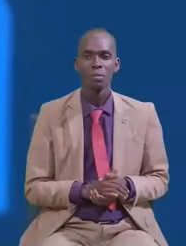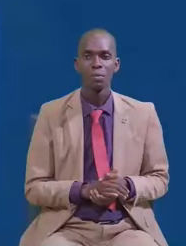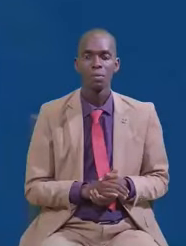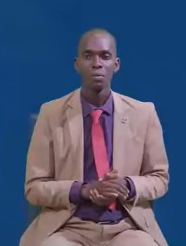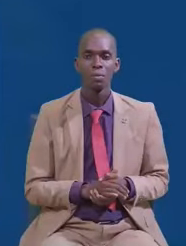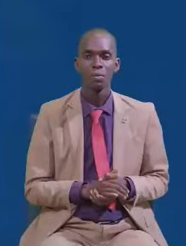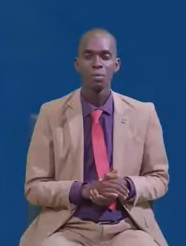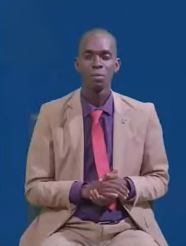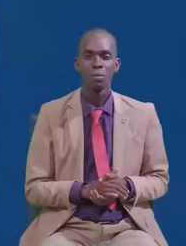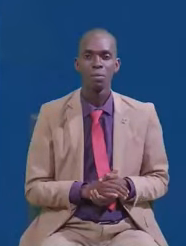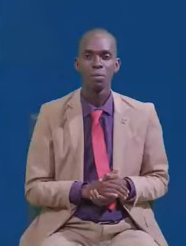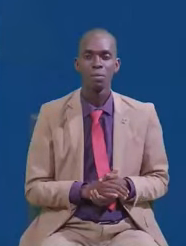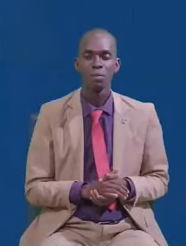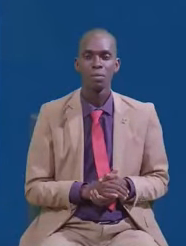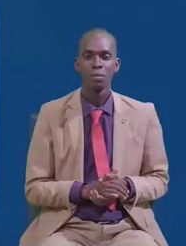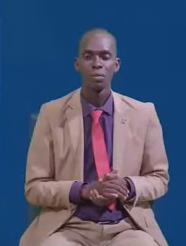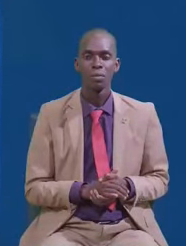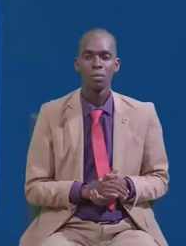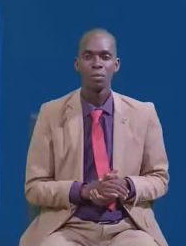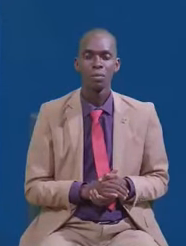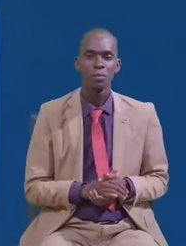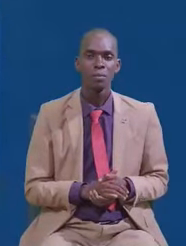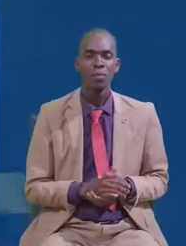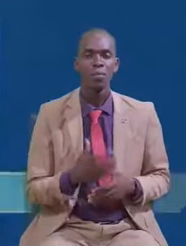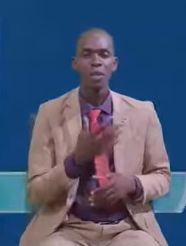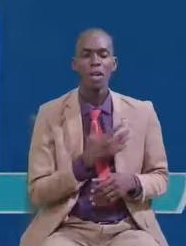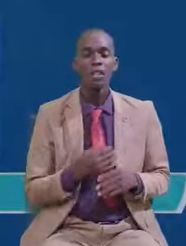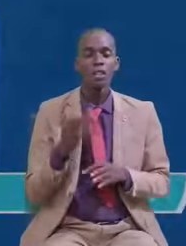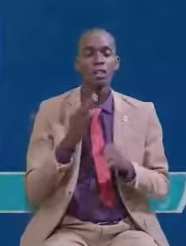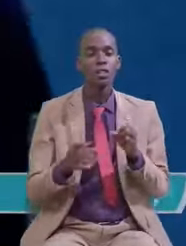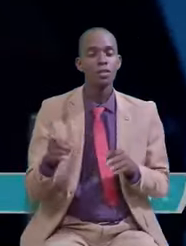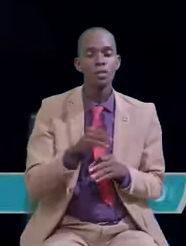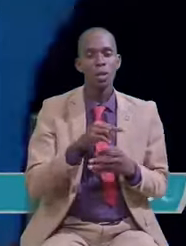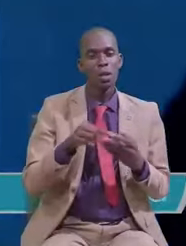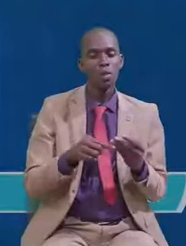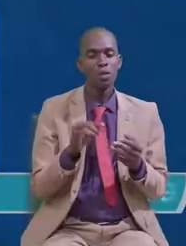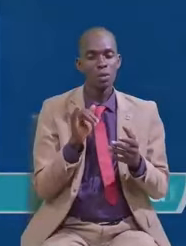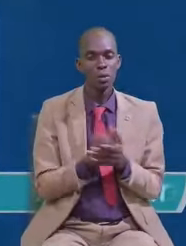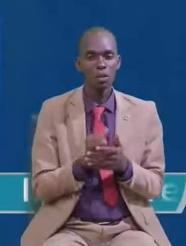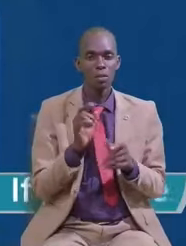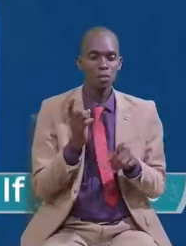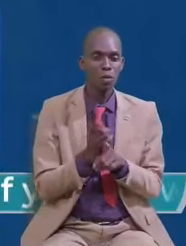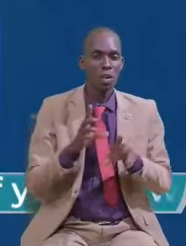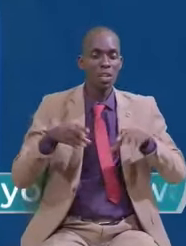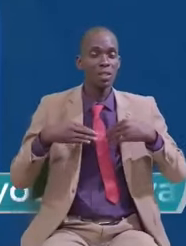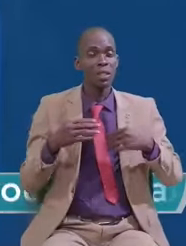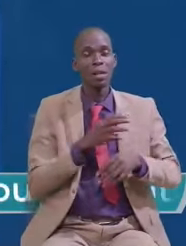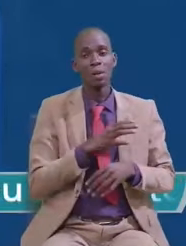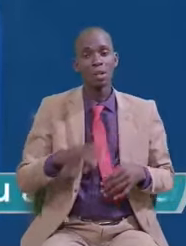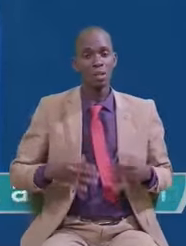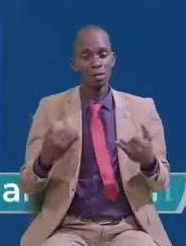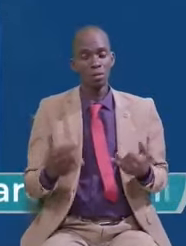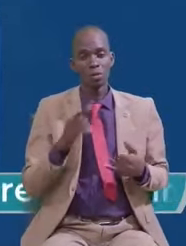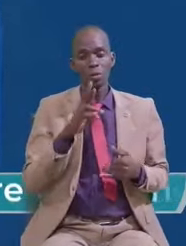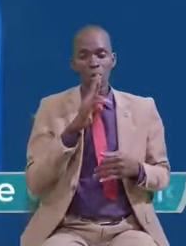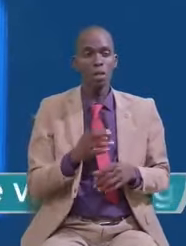If you are one of those that believe, are you indicated you're giving your life to Christ? Vous êtes l'un de ceux qui ont cru.